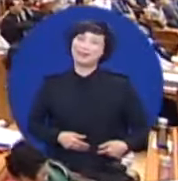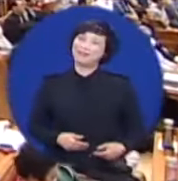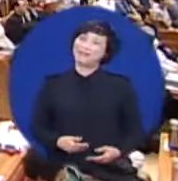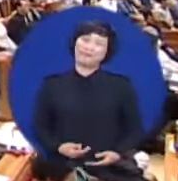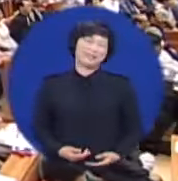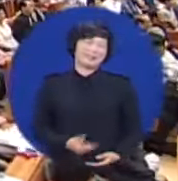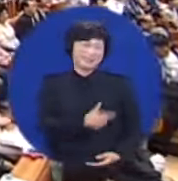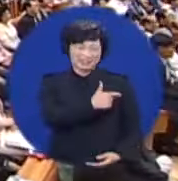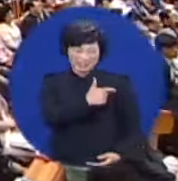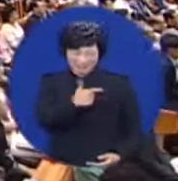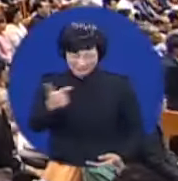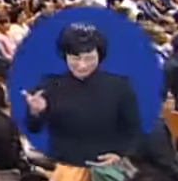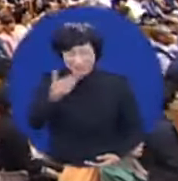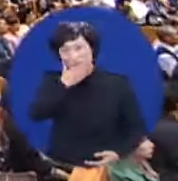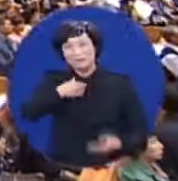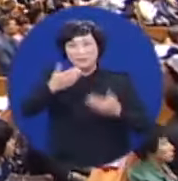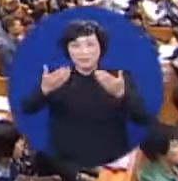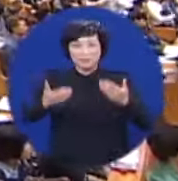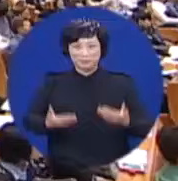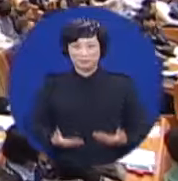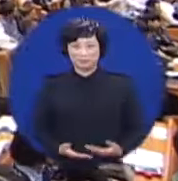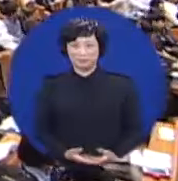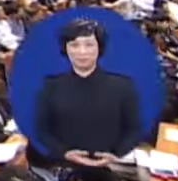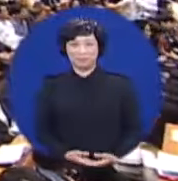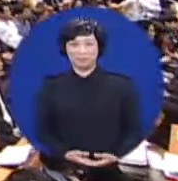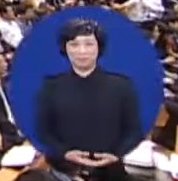엄청난 축복이죠.